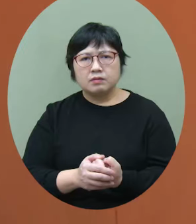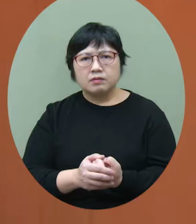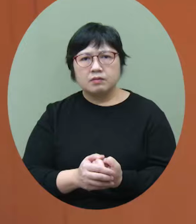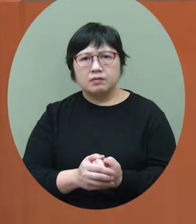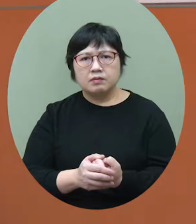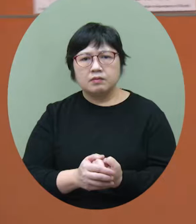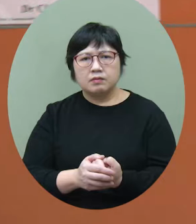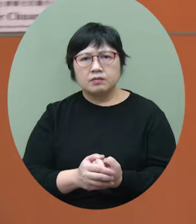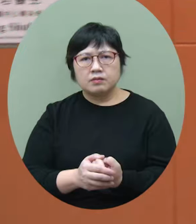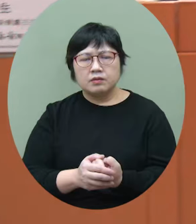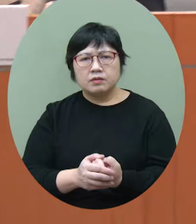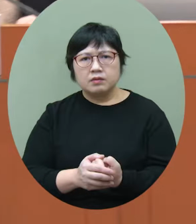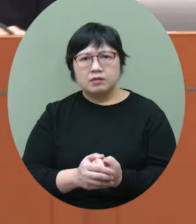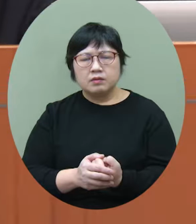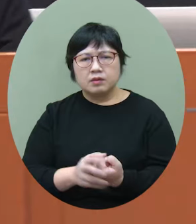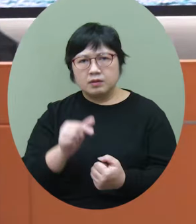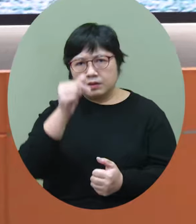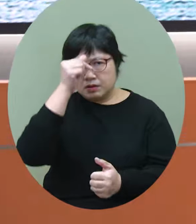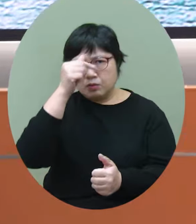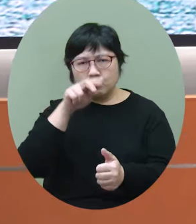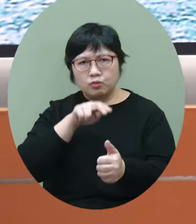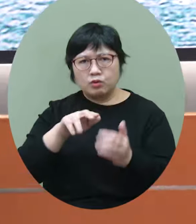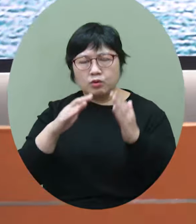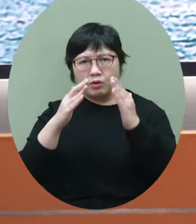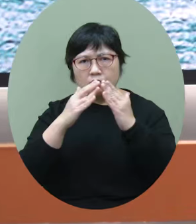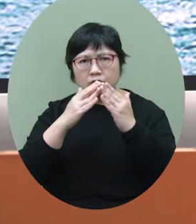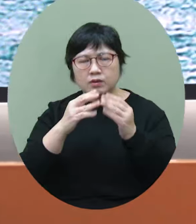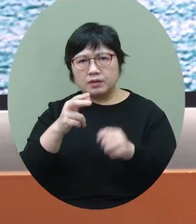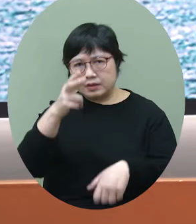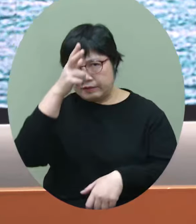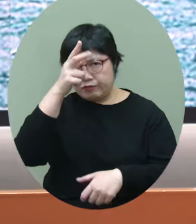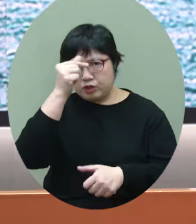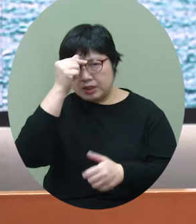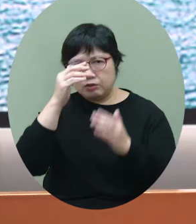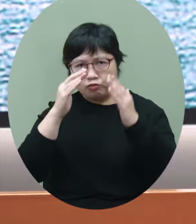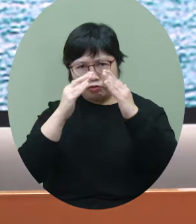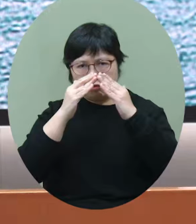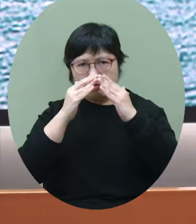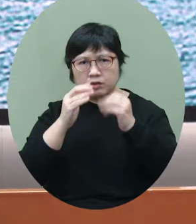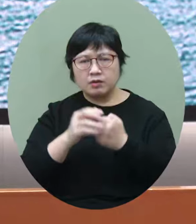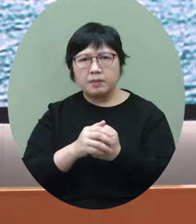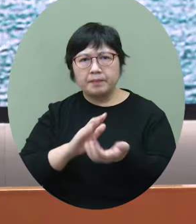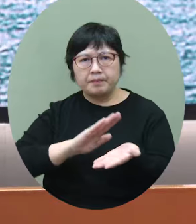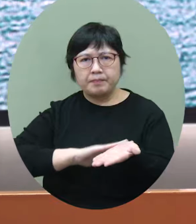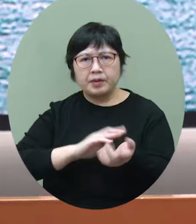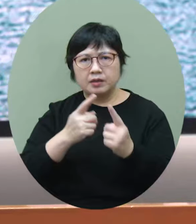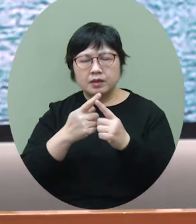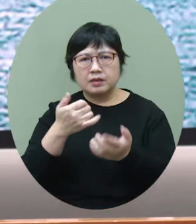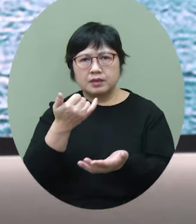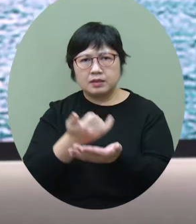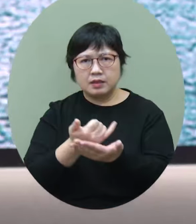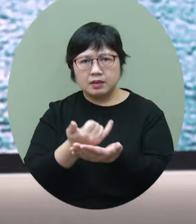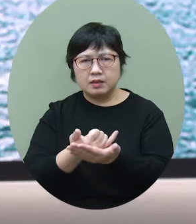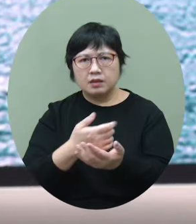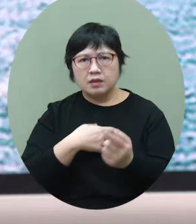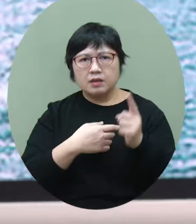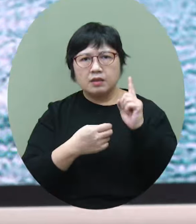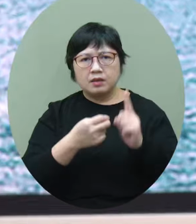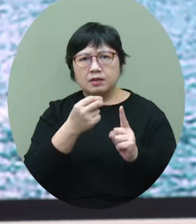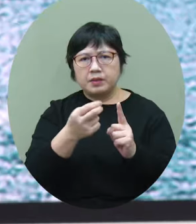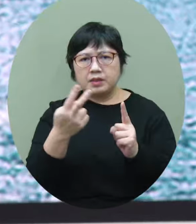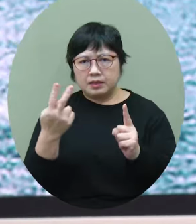嗱，我哋喺醫管局公立醫院咧嘅病人離世數目咧就係